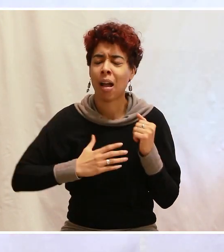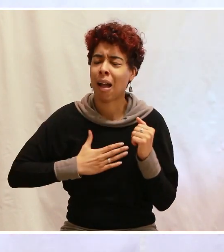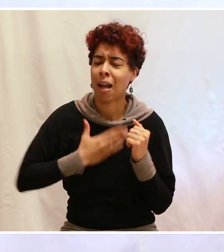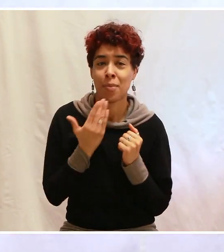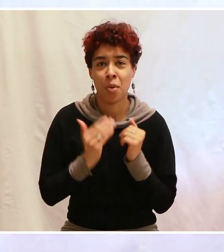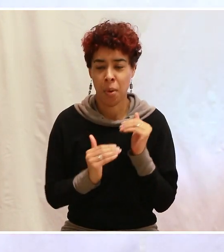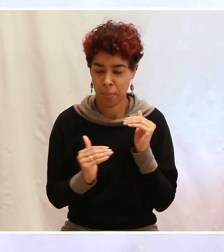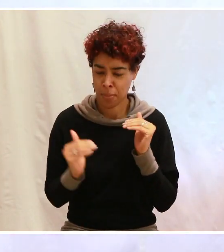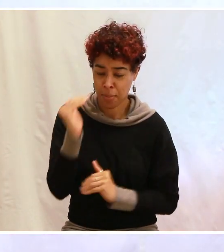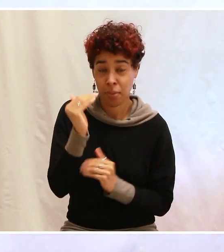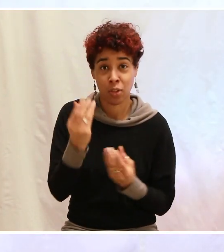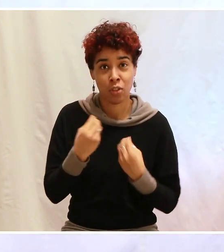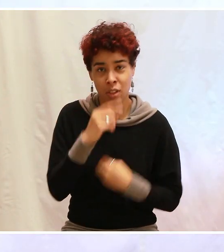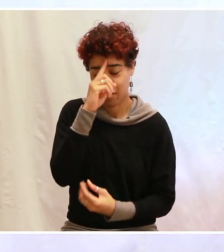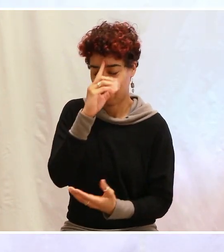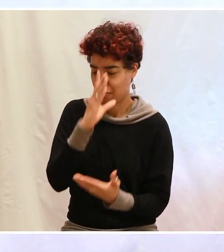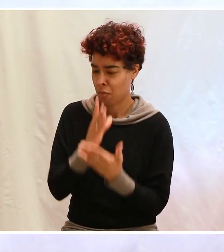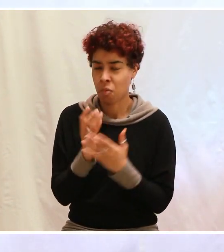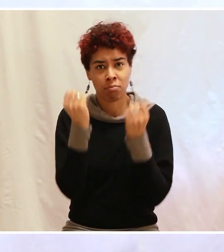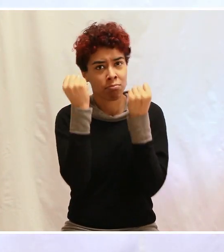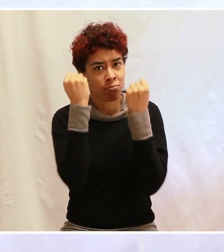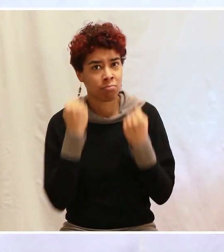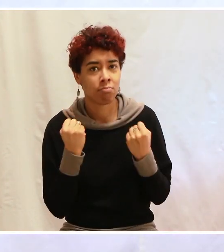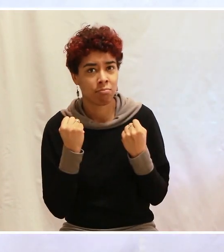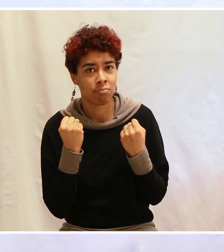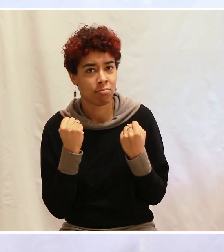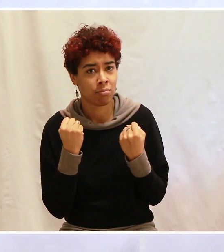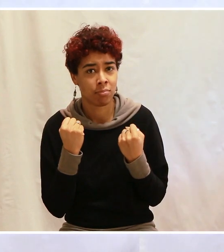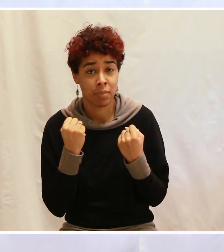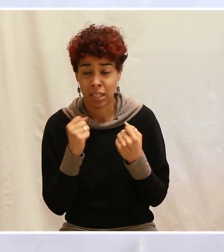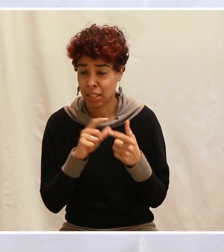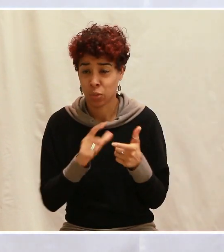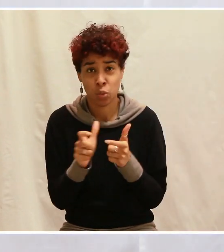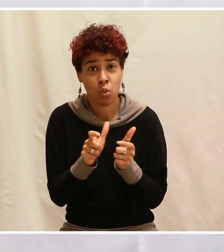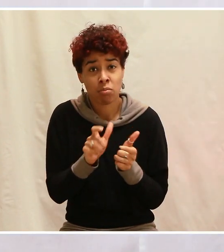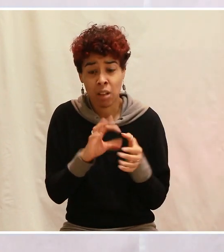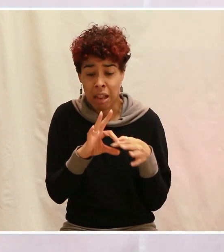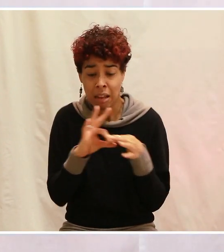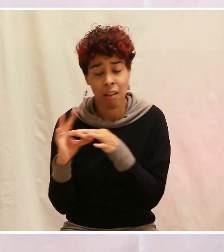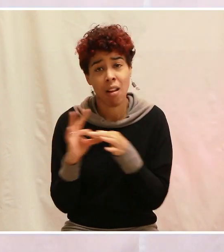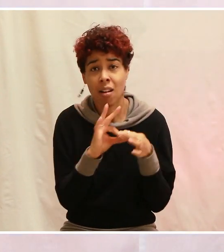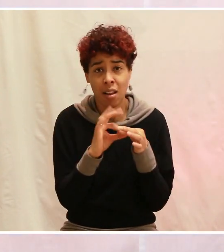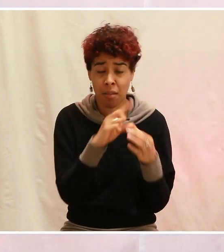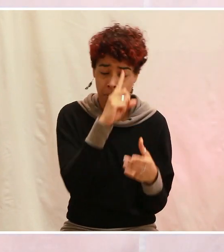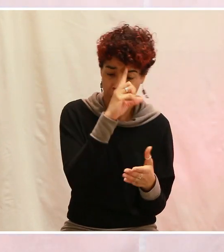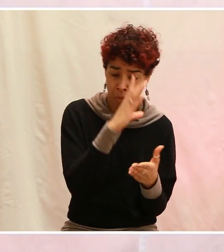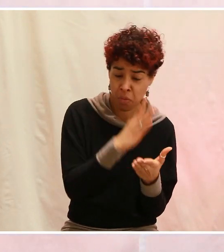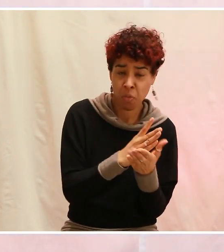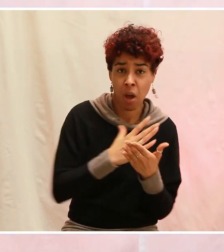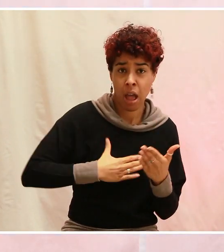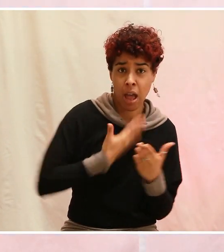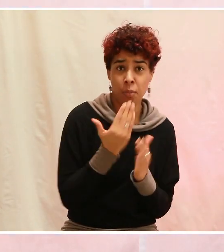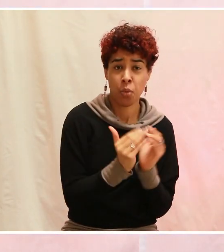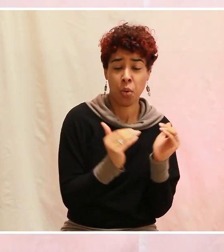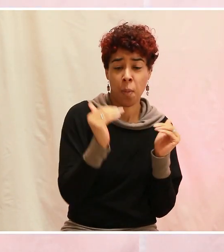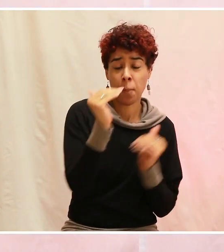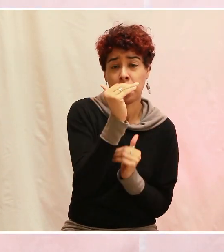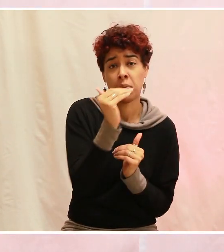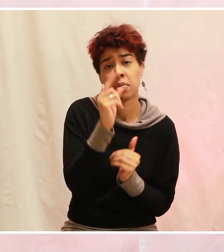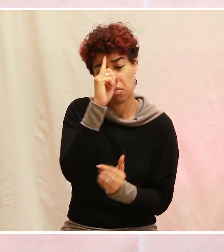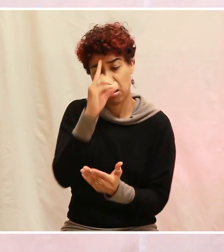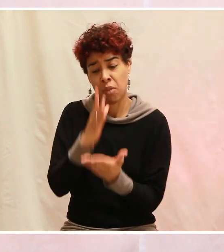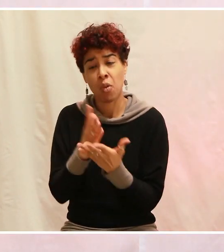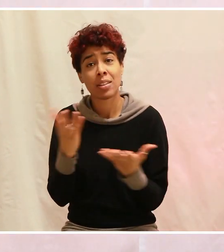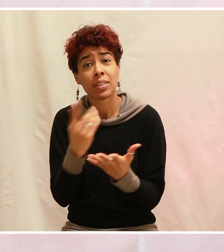plus ta foi est fortifiée. C'est toujours la réciproque entre les deux. La foi grandit dans l'amour. La foi, c'est quoi?